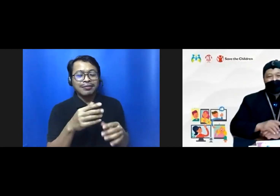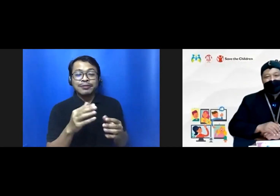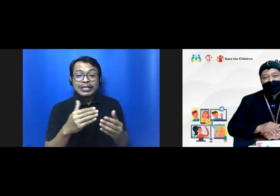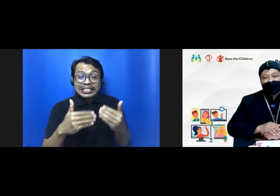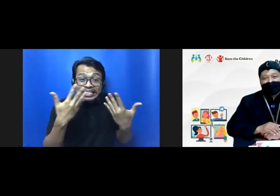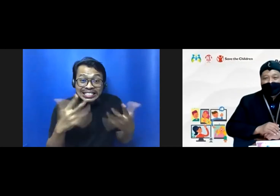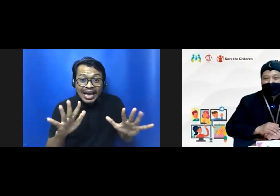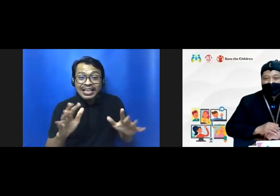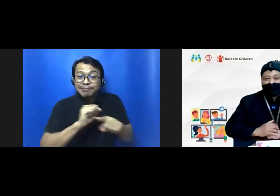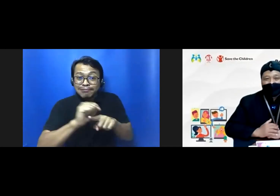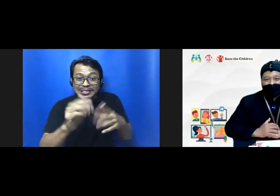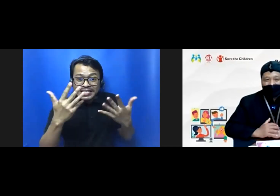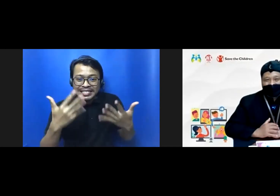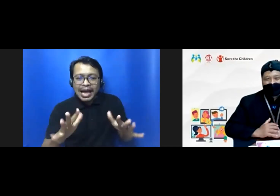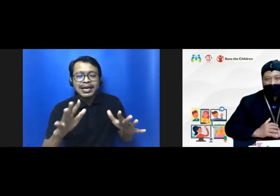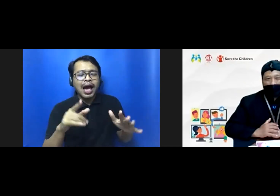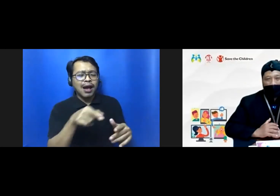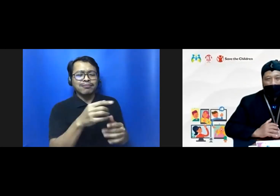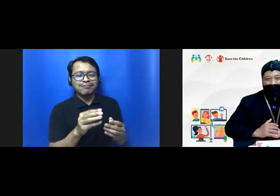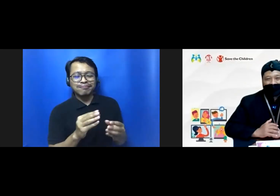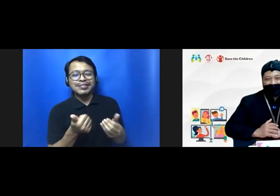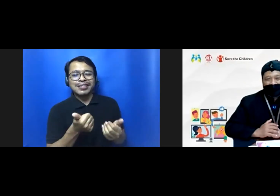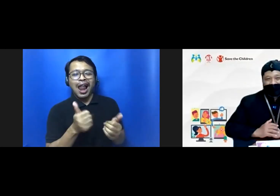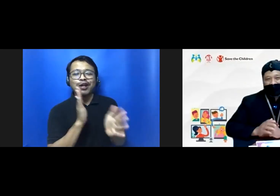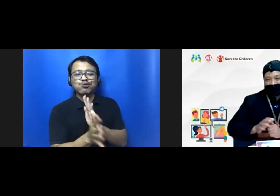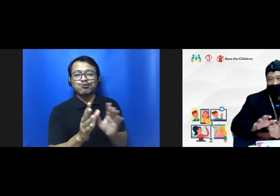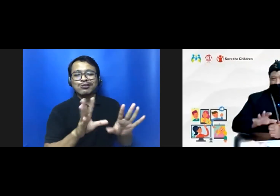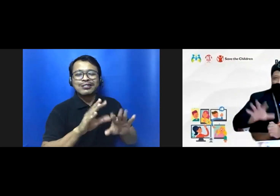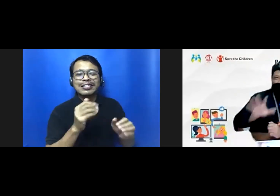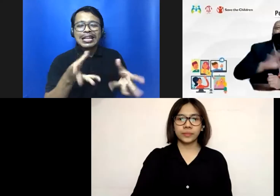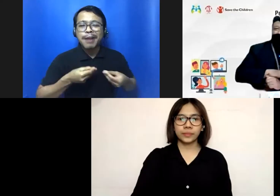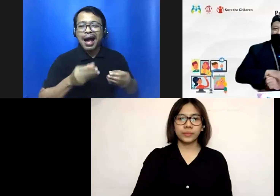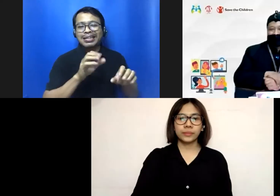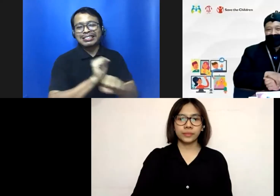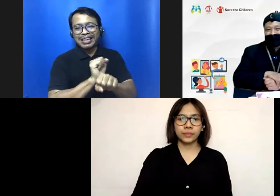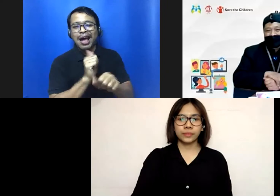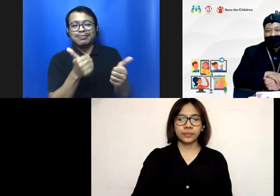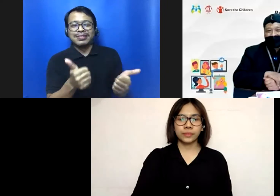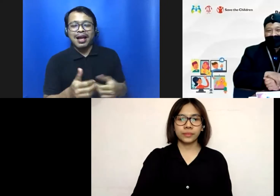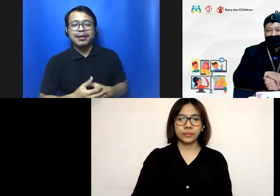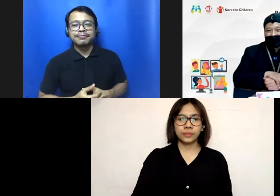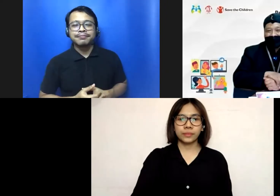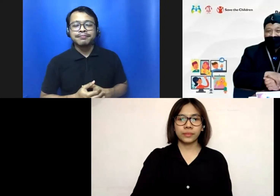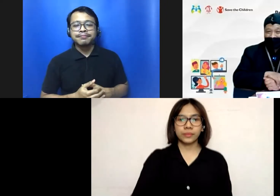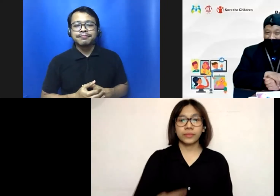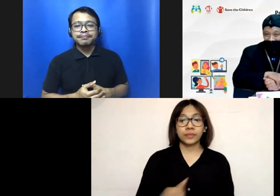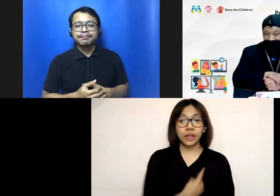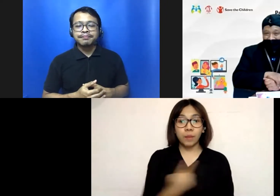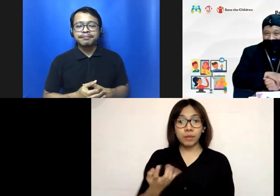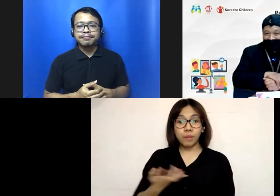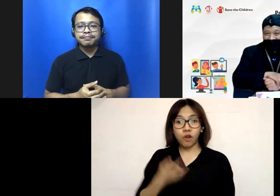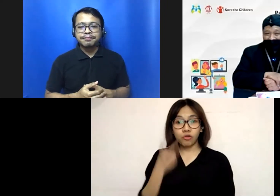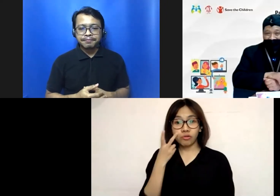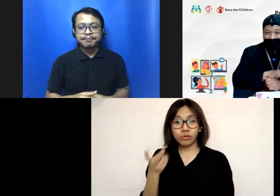juga sesuai dengan kebutuhan perusahaan. Ya, ini makanya kami mendorong nanti